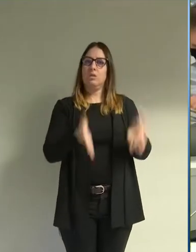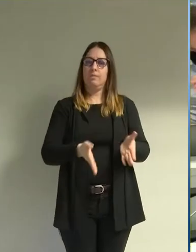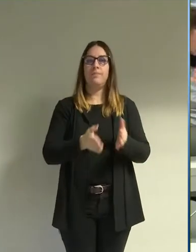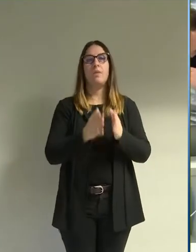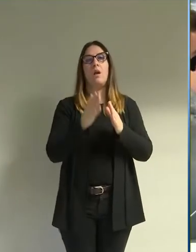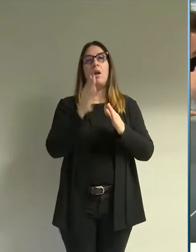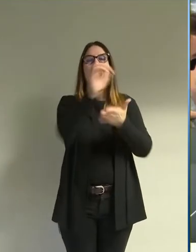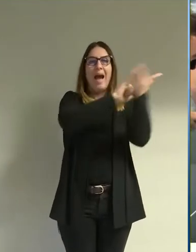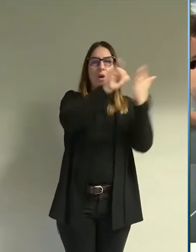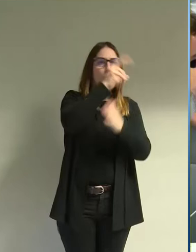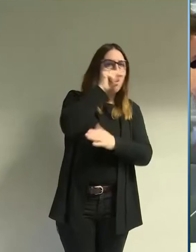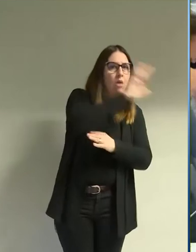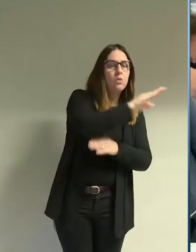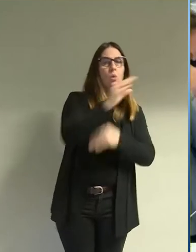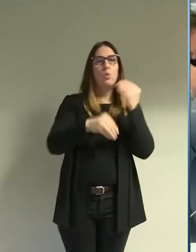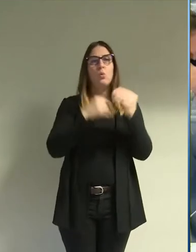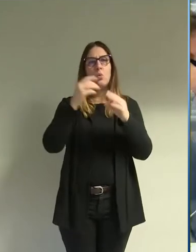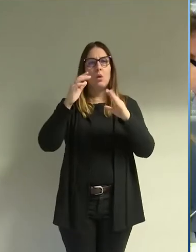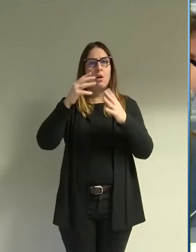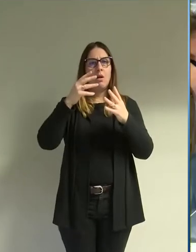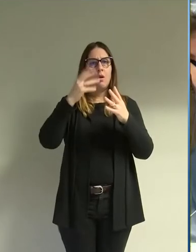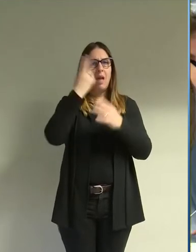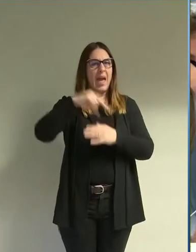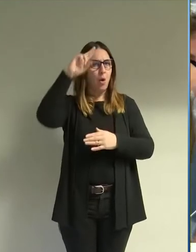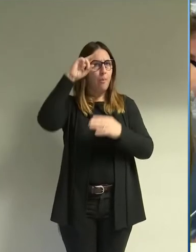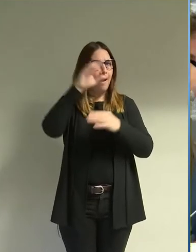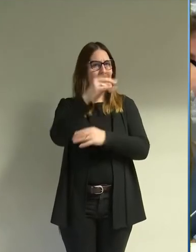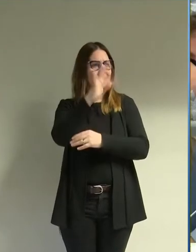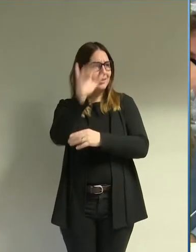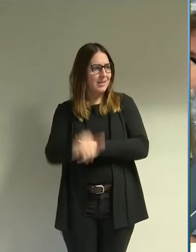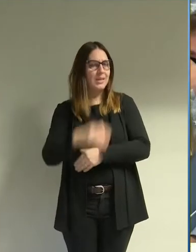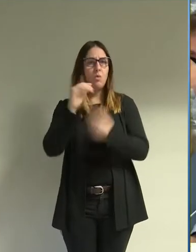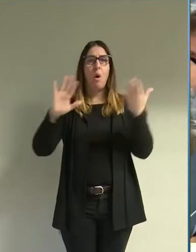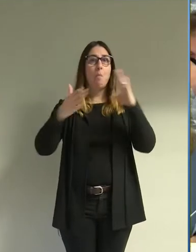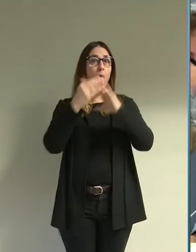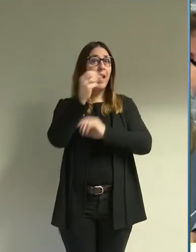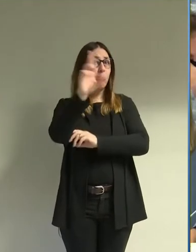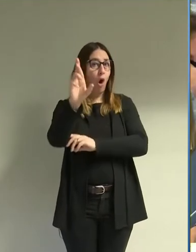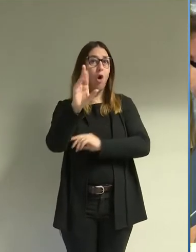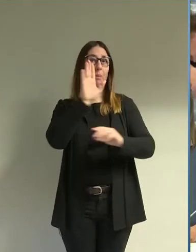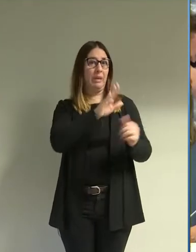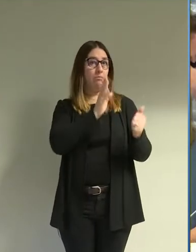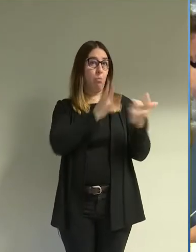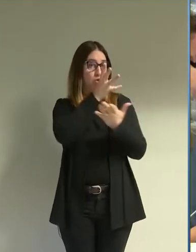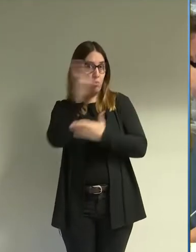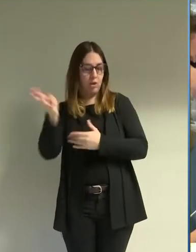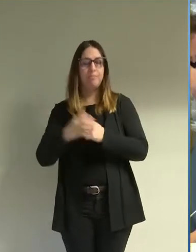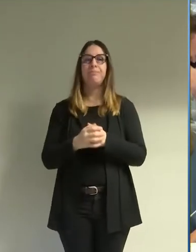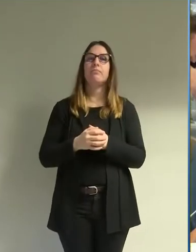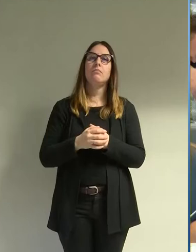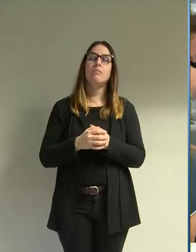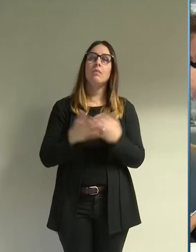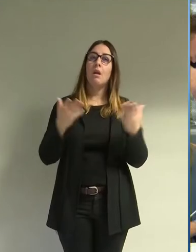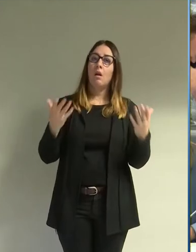europa city ou montagne d'or terra nova souligne enfin le financement considérable dont a fait preuve